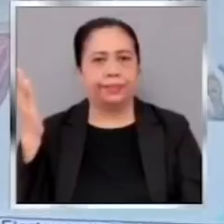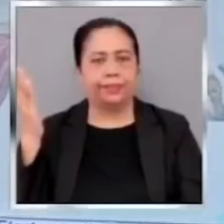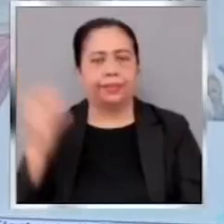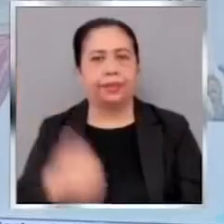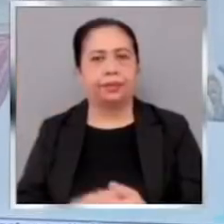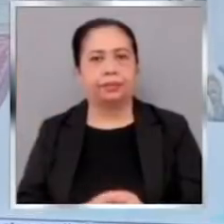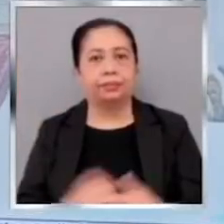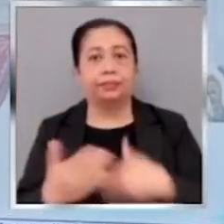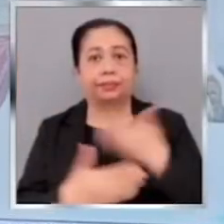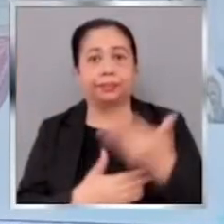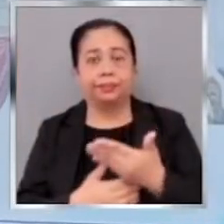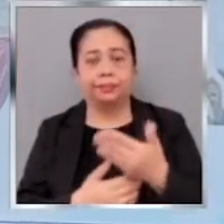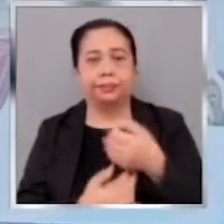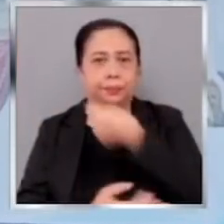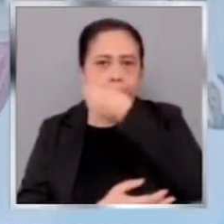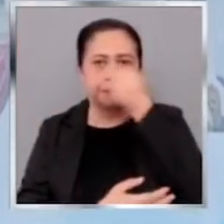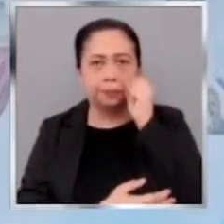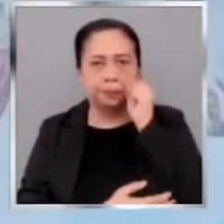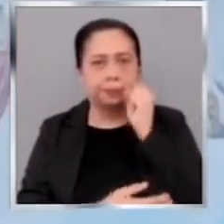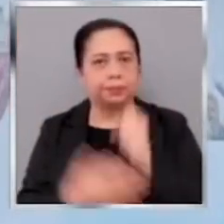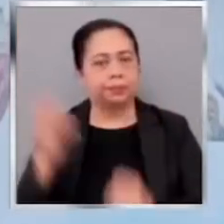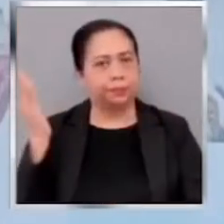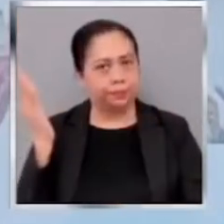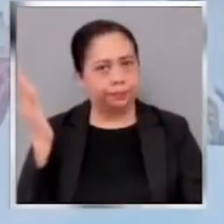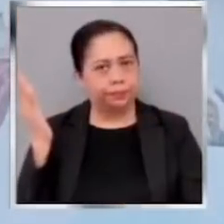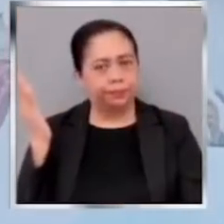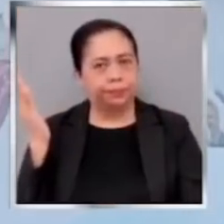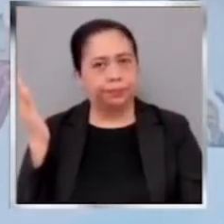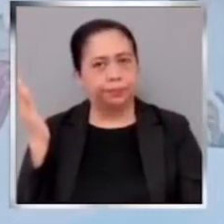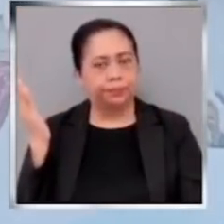9,002,563. Vicente Soto na may